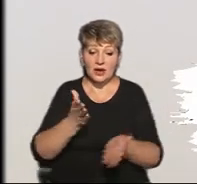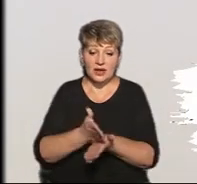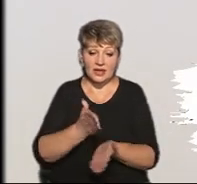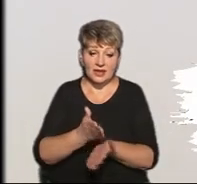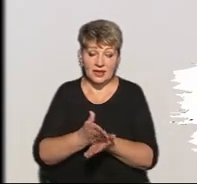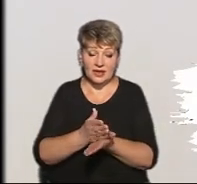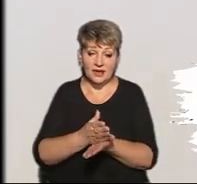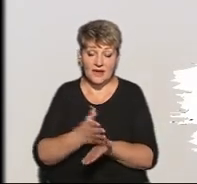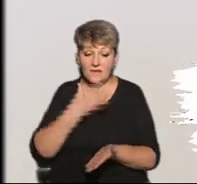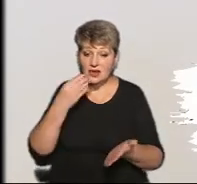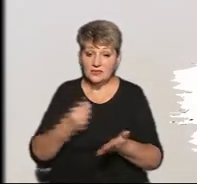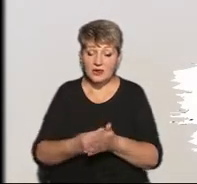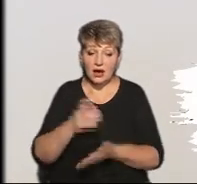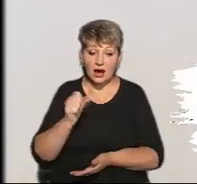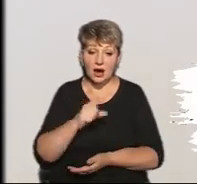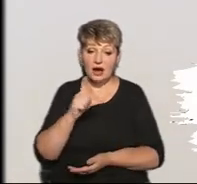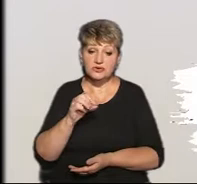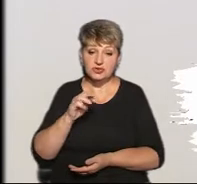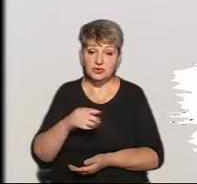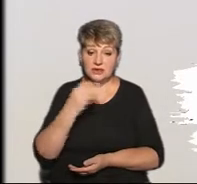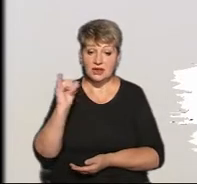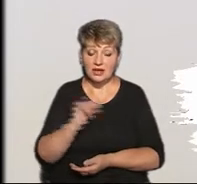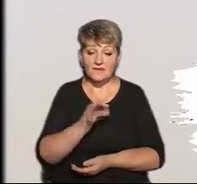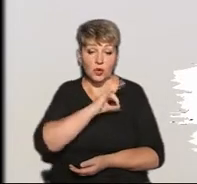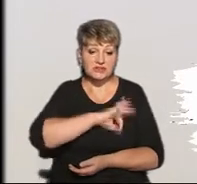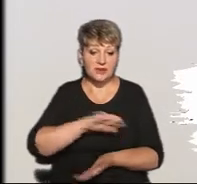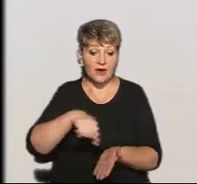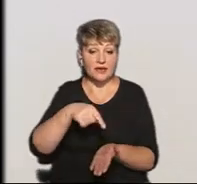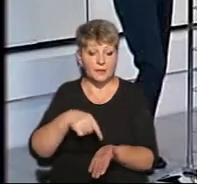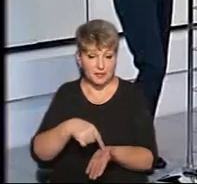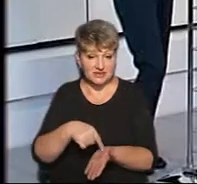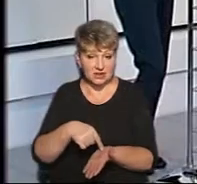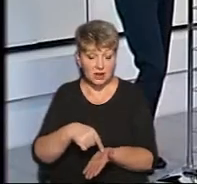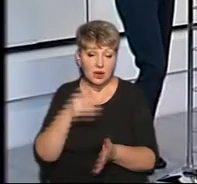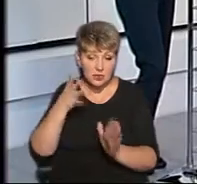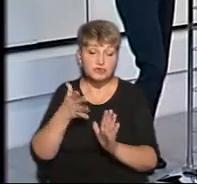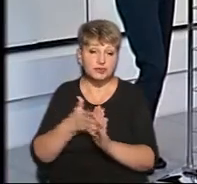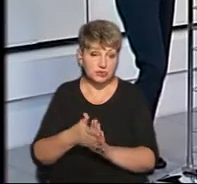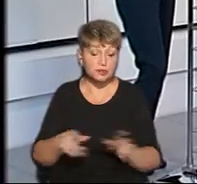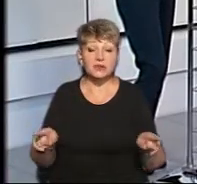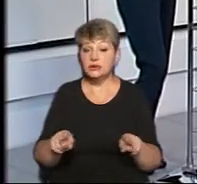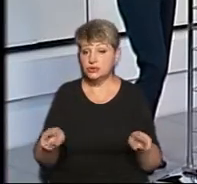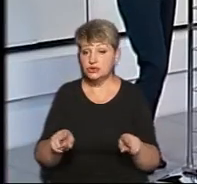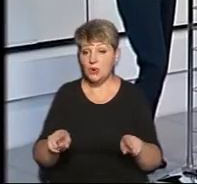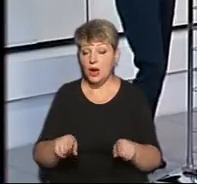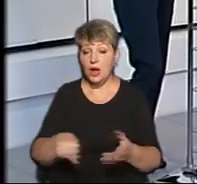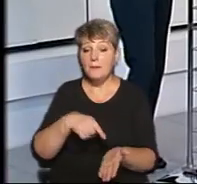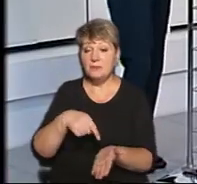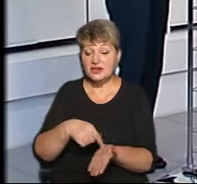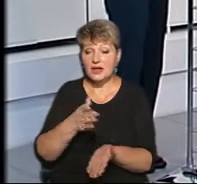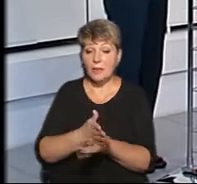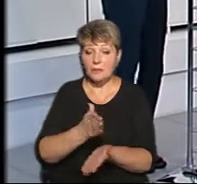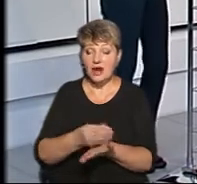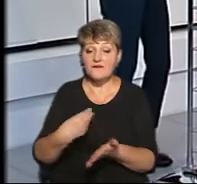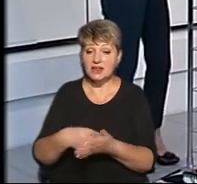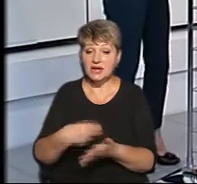відкритого акціонерного товариства «Азот» і в користуванні міста. Так? Зрозуміло, що місто має